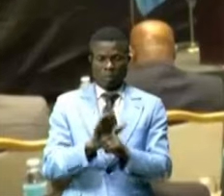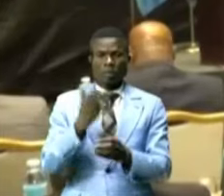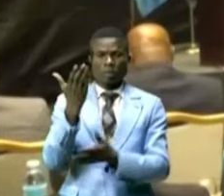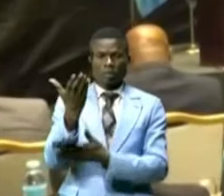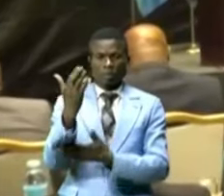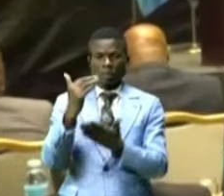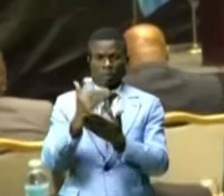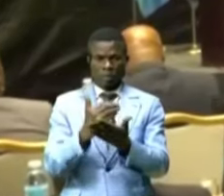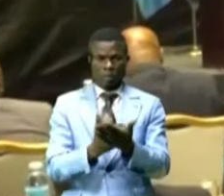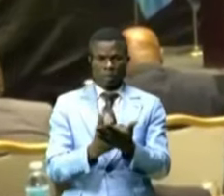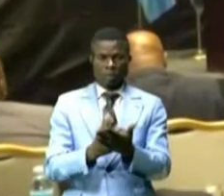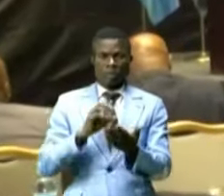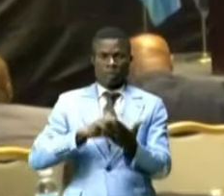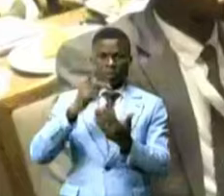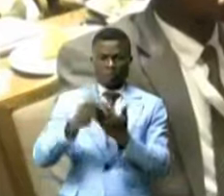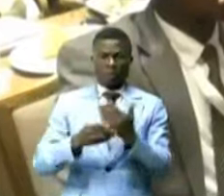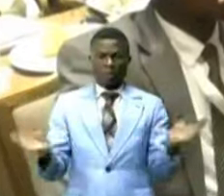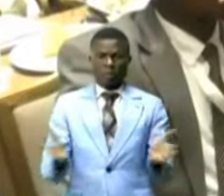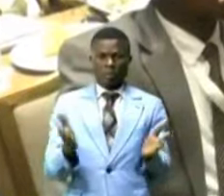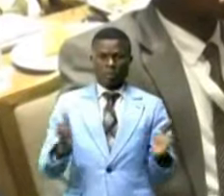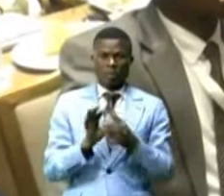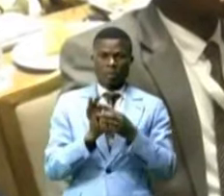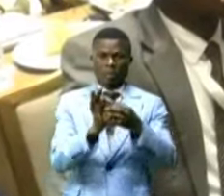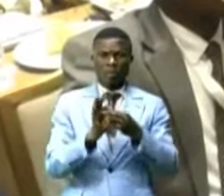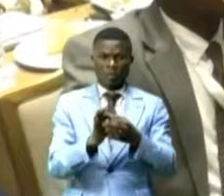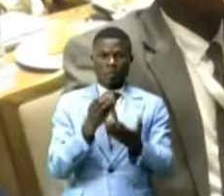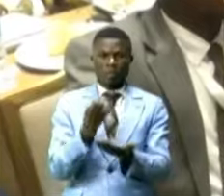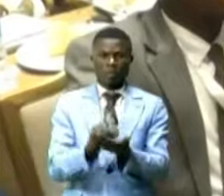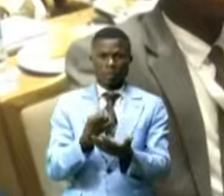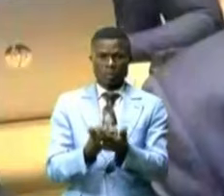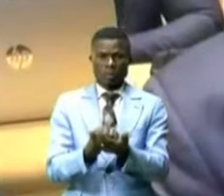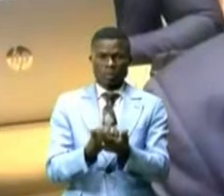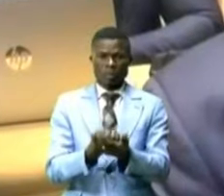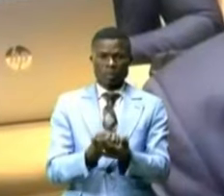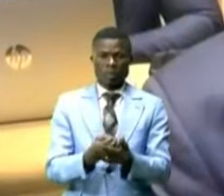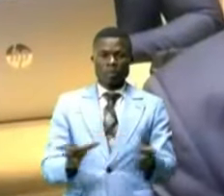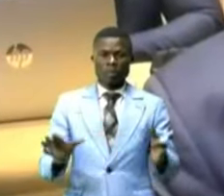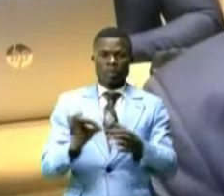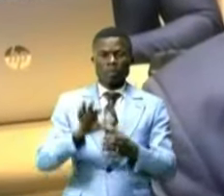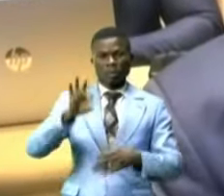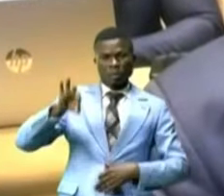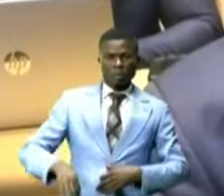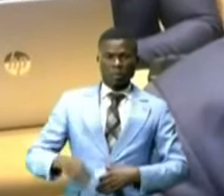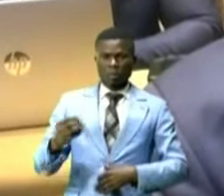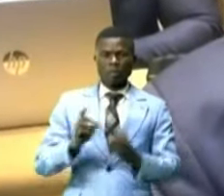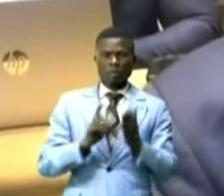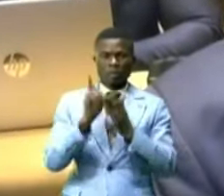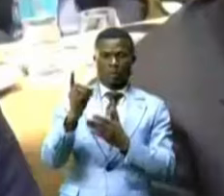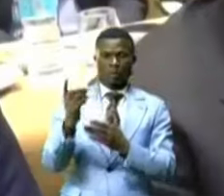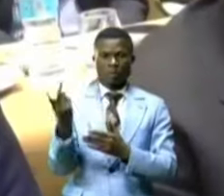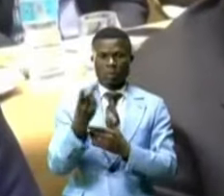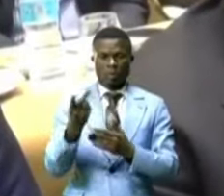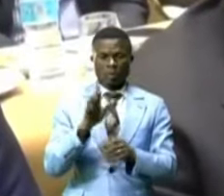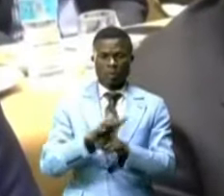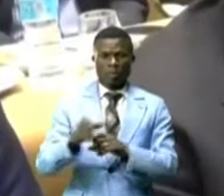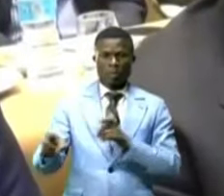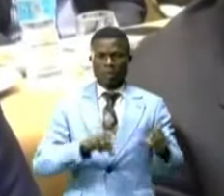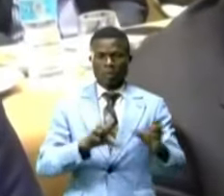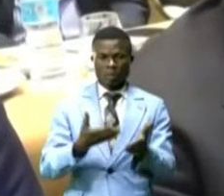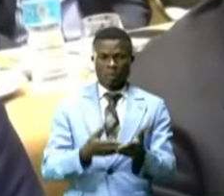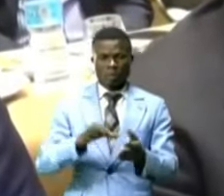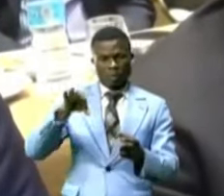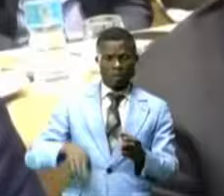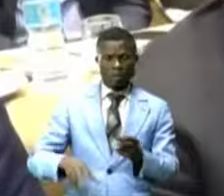recommandations dans le cadre du renforcement de la coopération économique mutuellement bénéfique pour le développement des différents secteurs au profit de